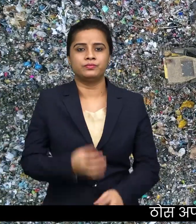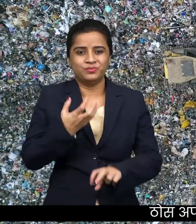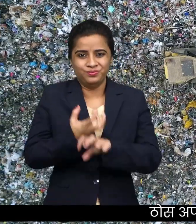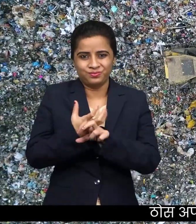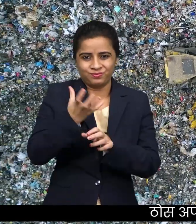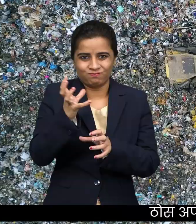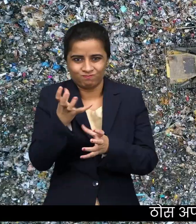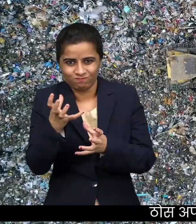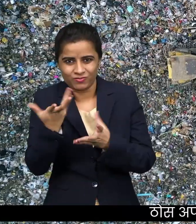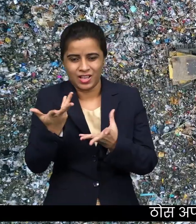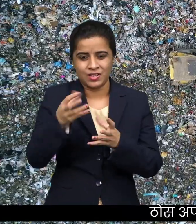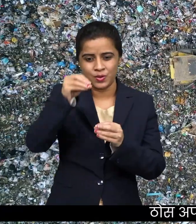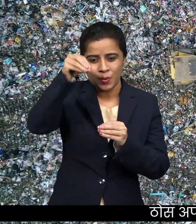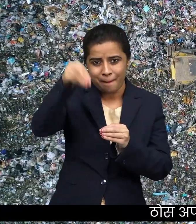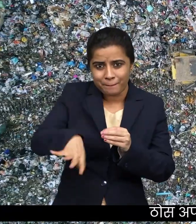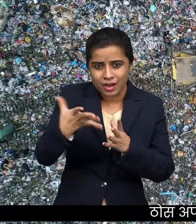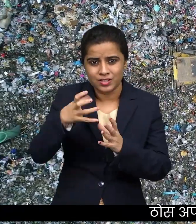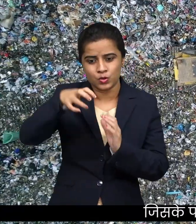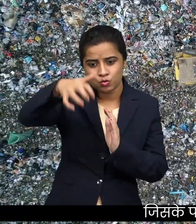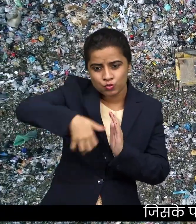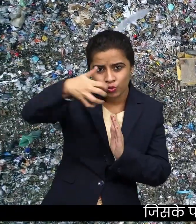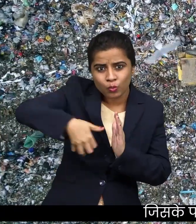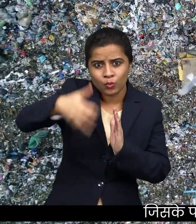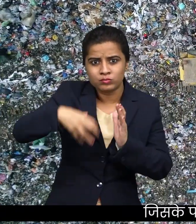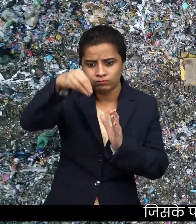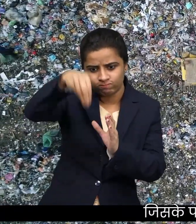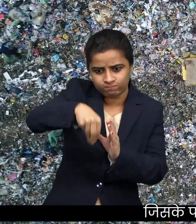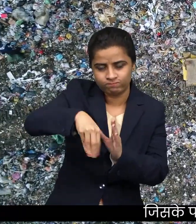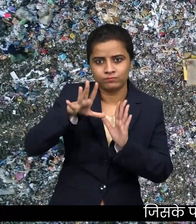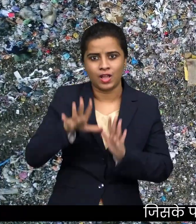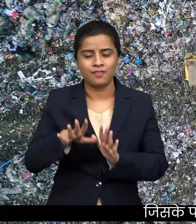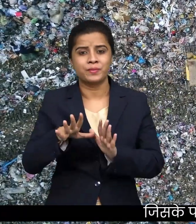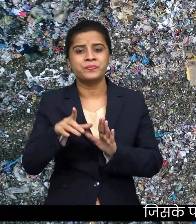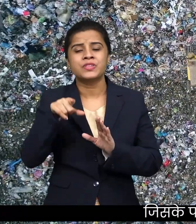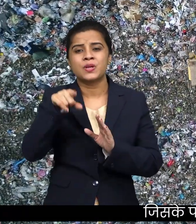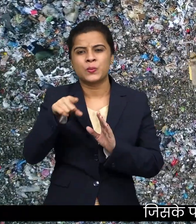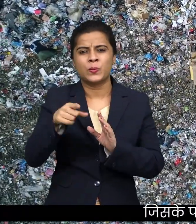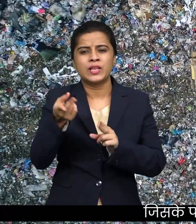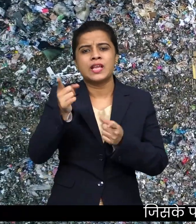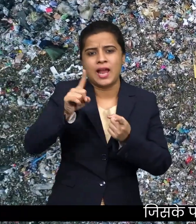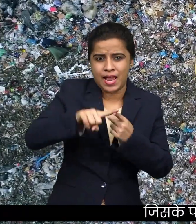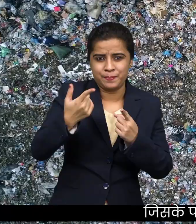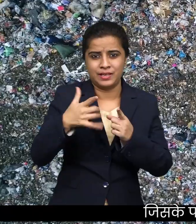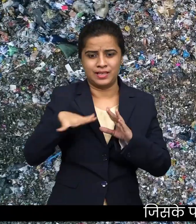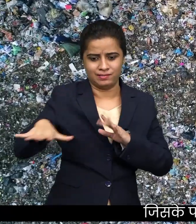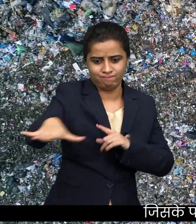ठोस अपशिष्ट को मिट्टी में फेंक दिया जाता है, जिसके परिणामस्वरूप परिदृश्य प्रदूषण होता